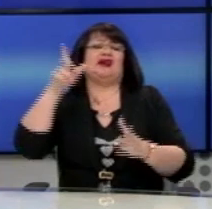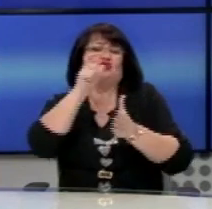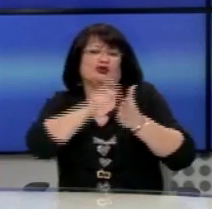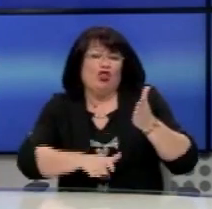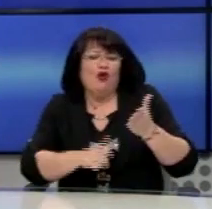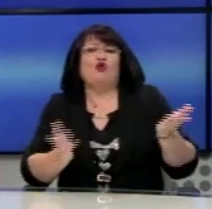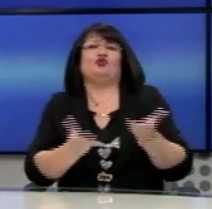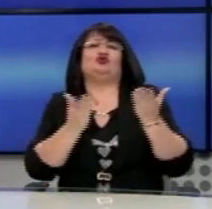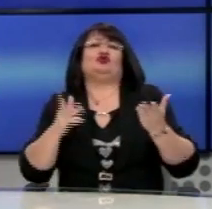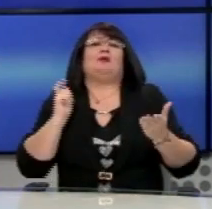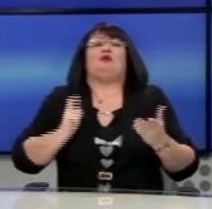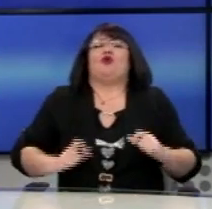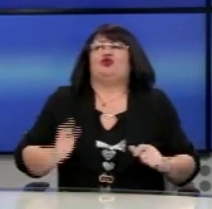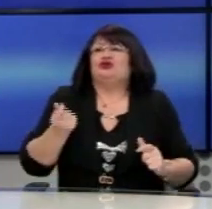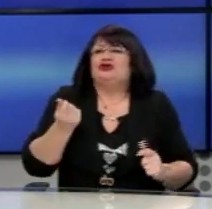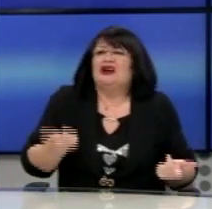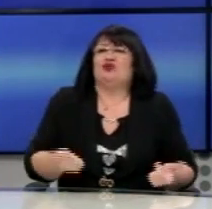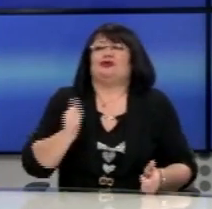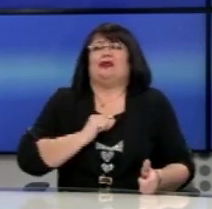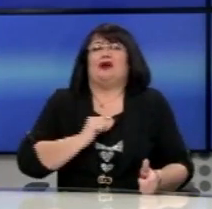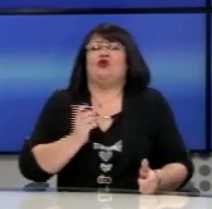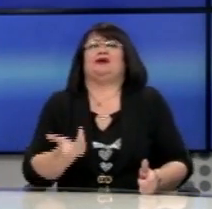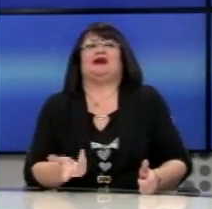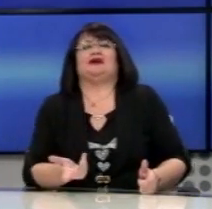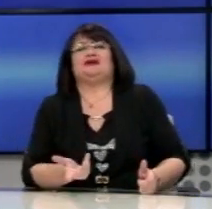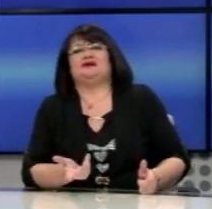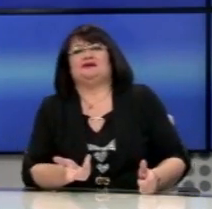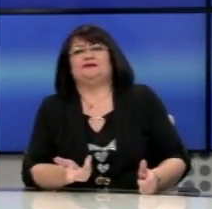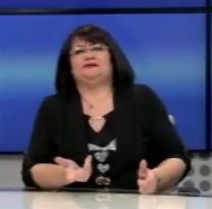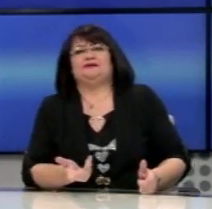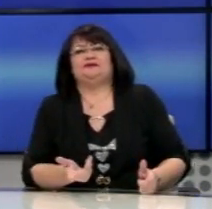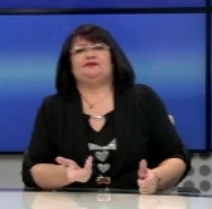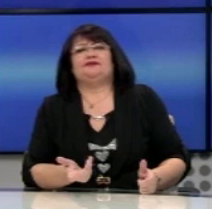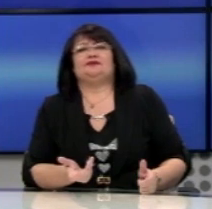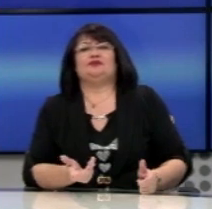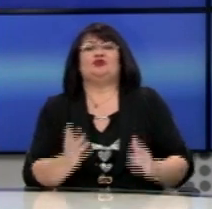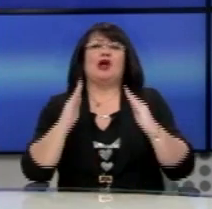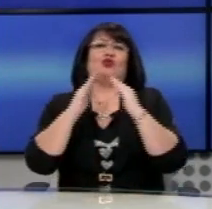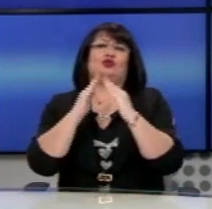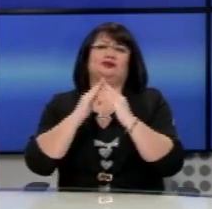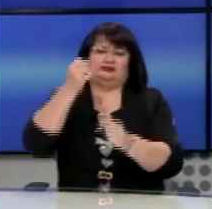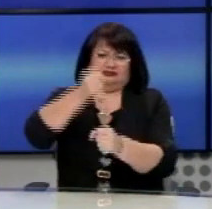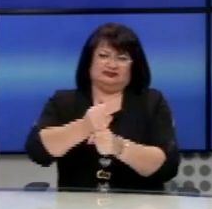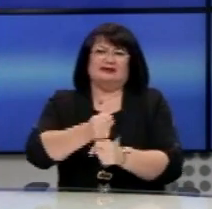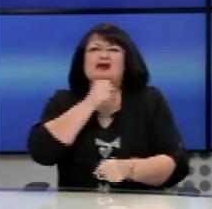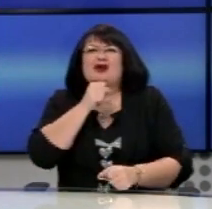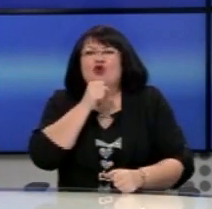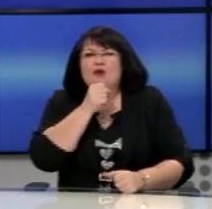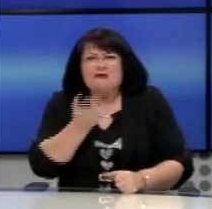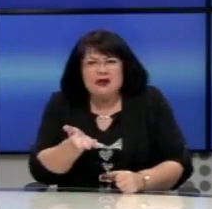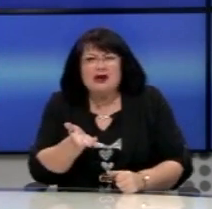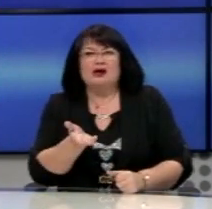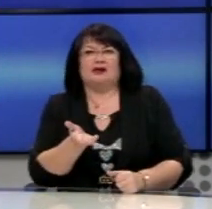μεγαλοξενοδόχους, να τα δείξετε σε ιδιώτες που διατηρούν οίκους ευγυρίας, σε όλους δηλαδή